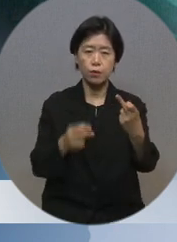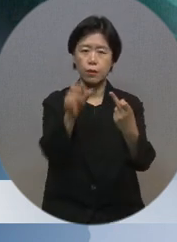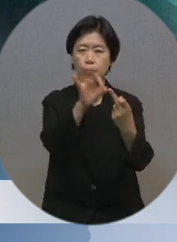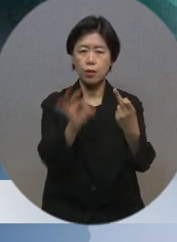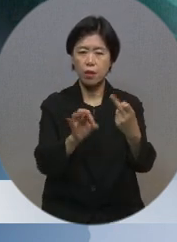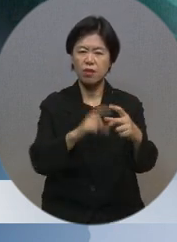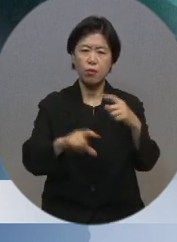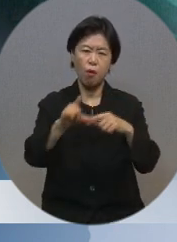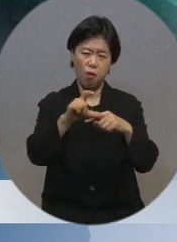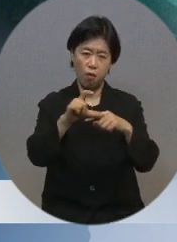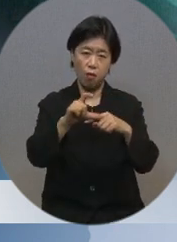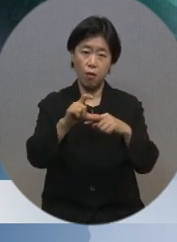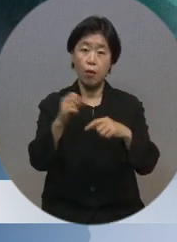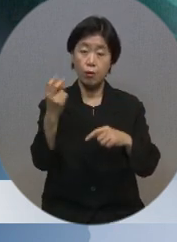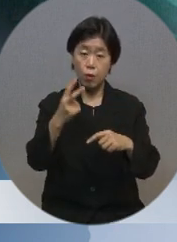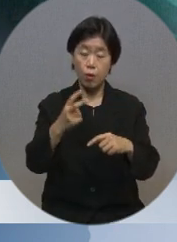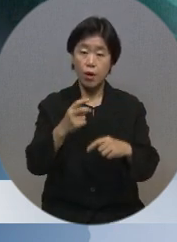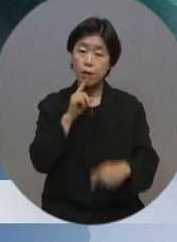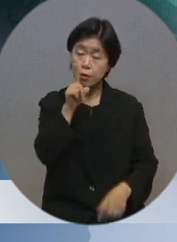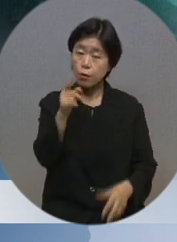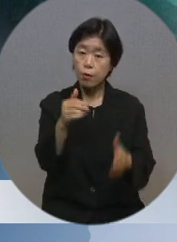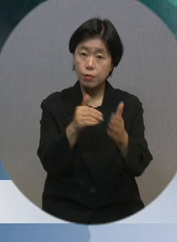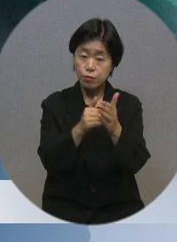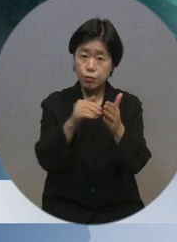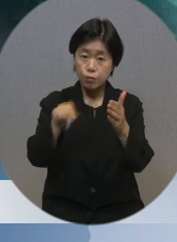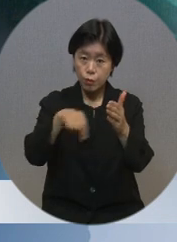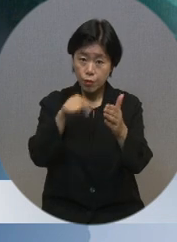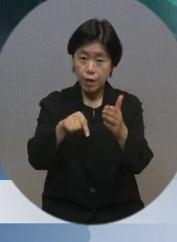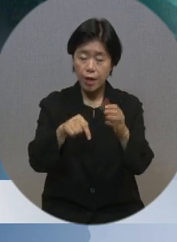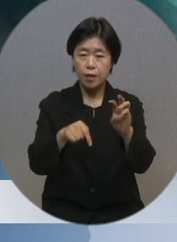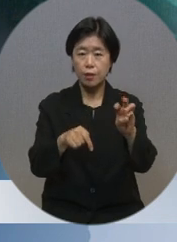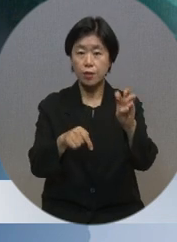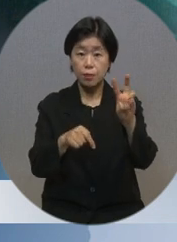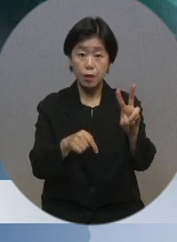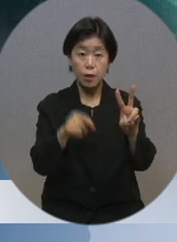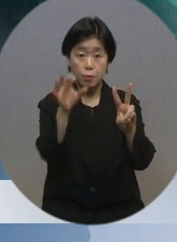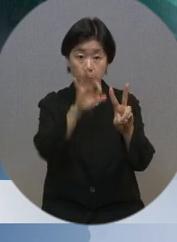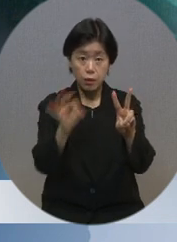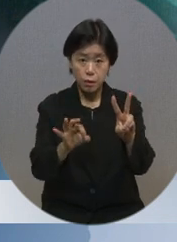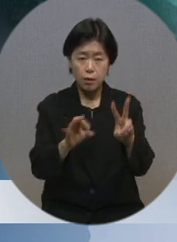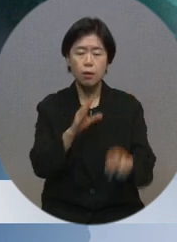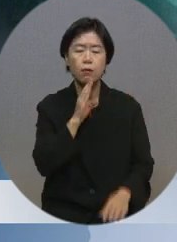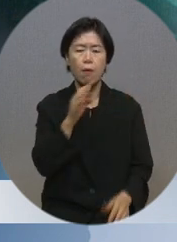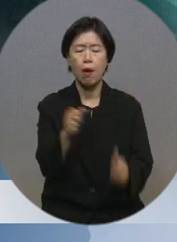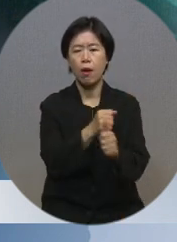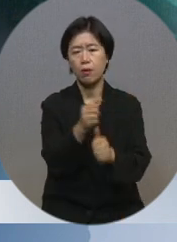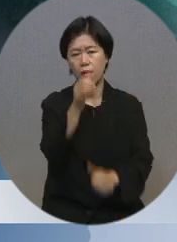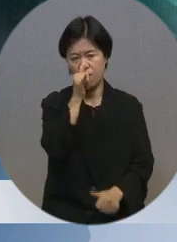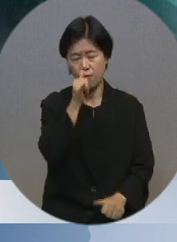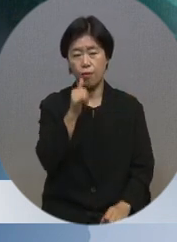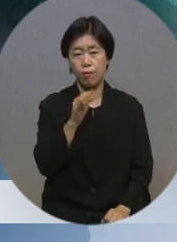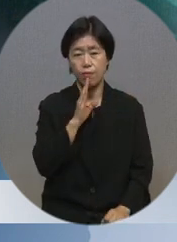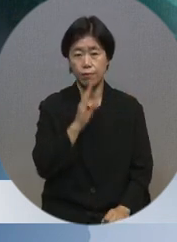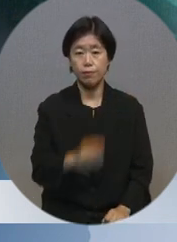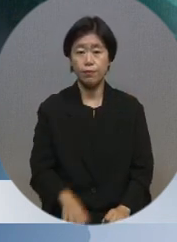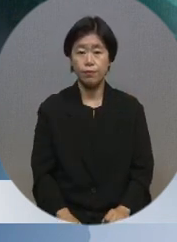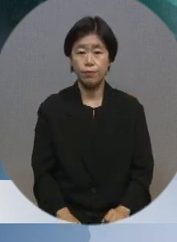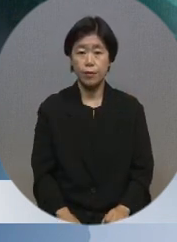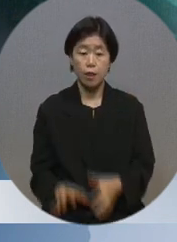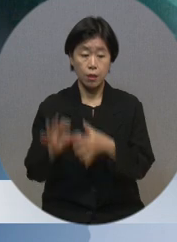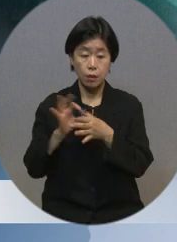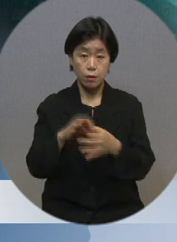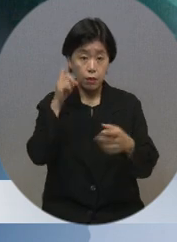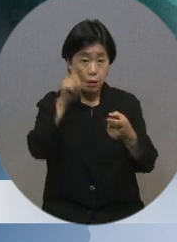넘게 증가했고 전체 신고의 32%가량이 실제 학대로 판정됐습니다. 지속적인